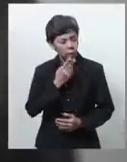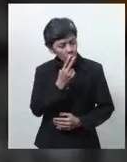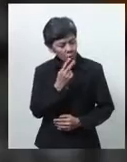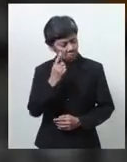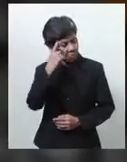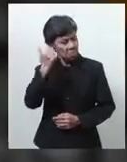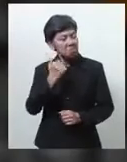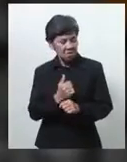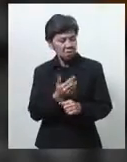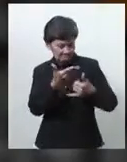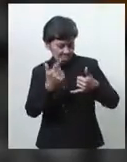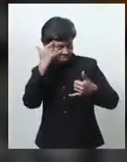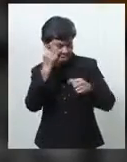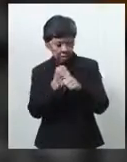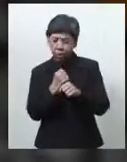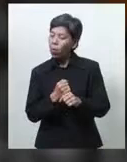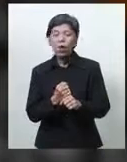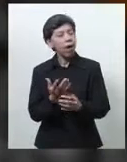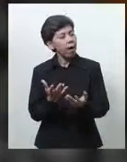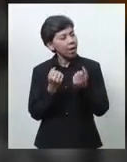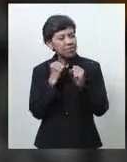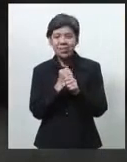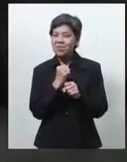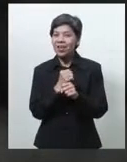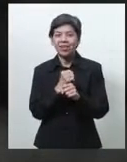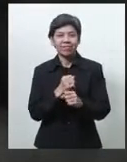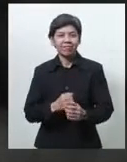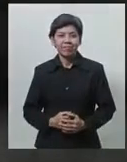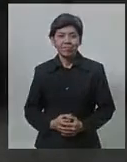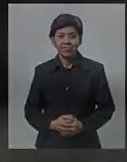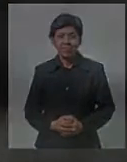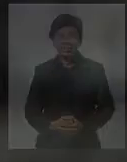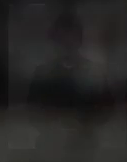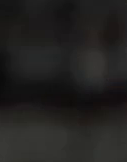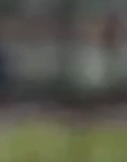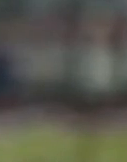ผมต้องการมันสมองเขาซึ่งจุดนี้ผมก็ได้รับเข้ามา